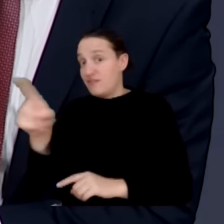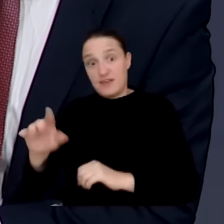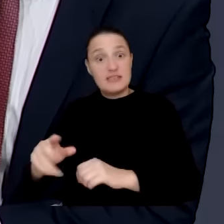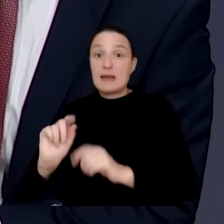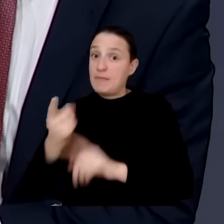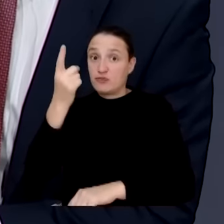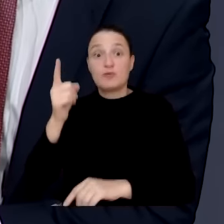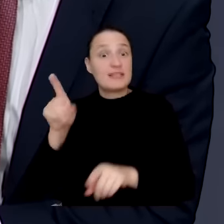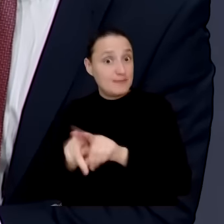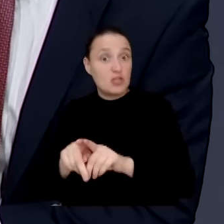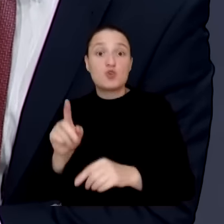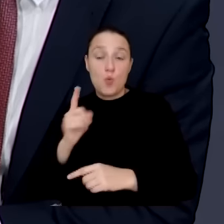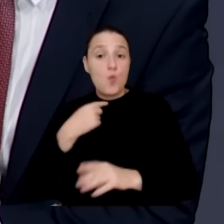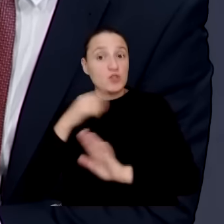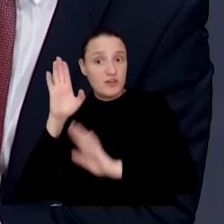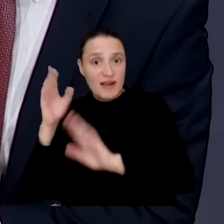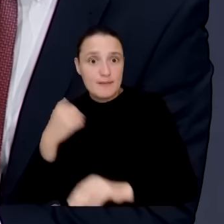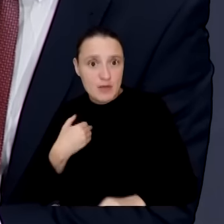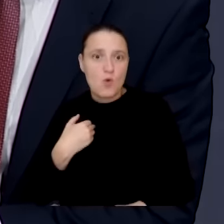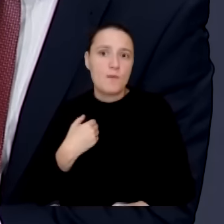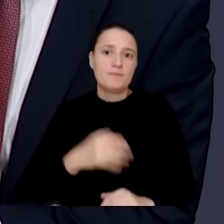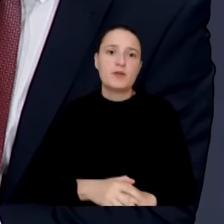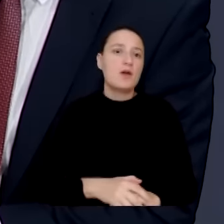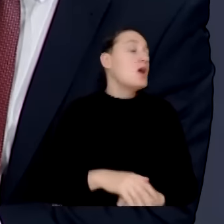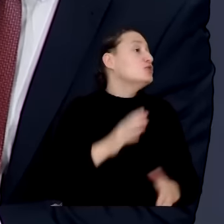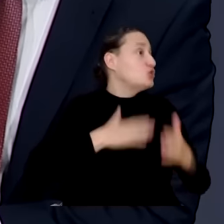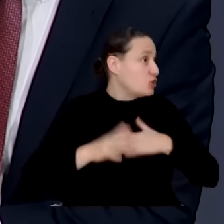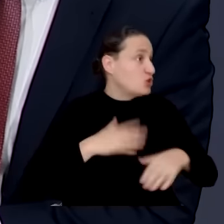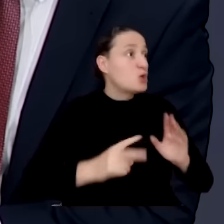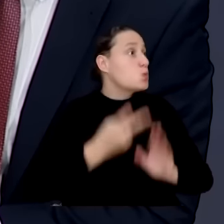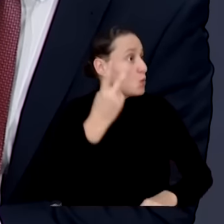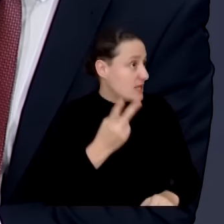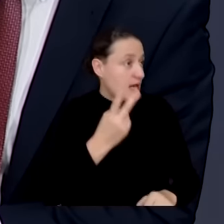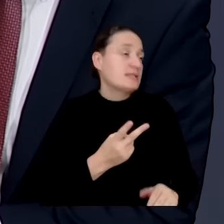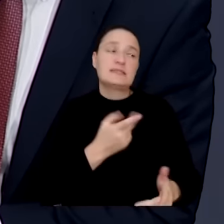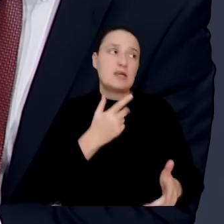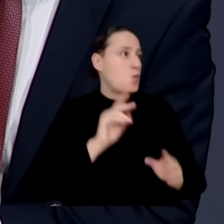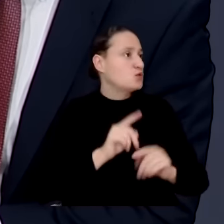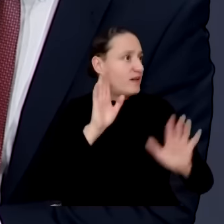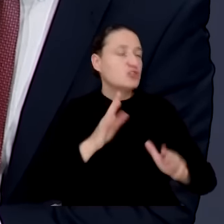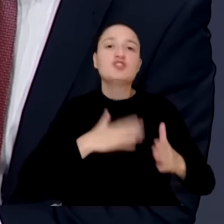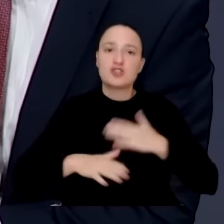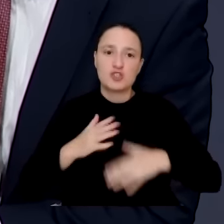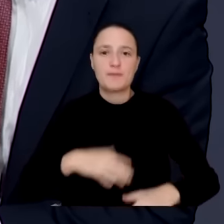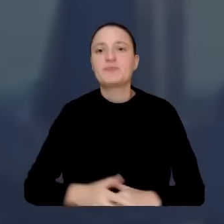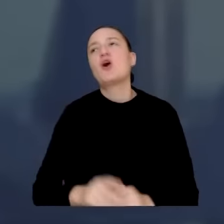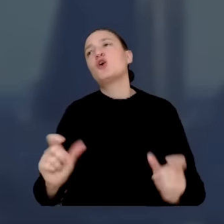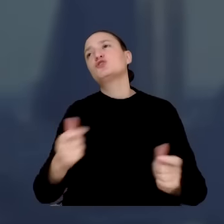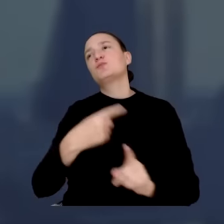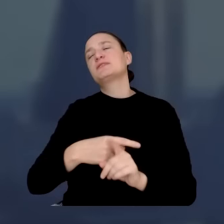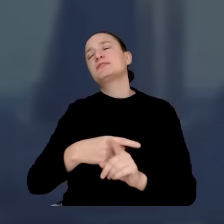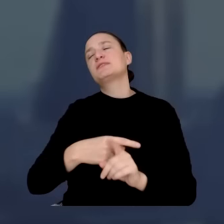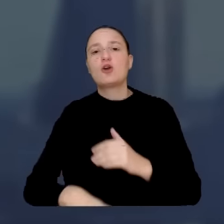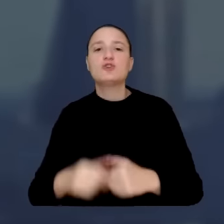razem dobrze żeście się teraz nie Głosowaliśmy ciesz No coś pozytywnego na koniec